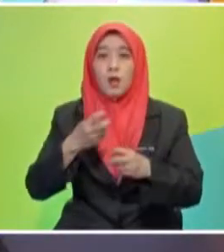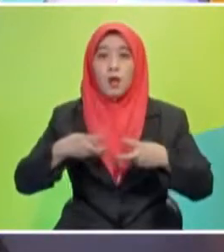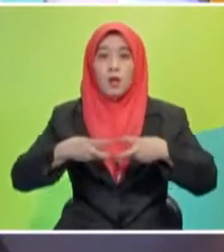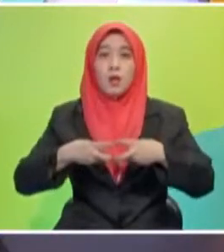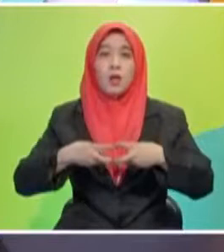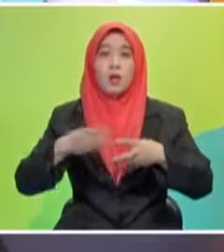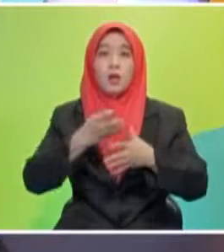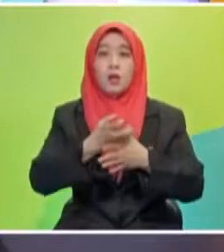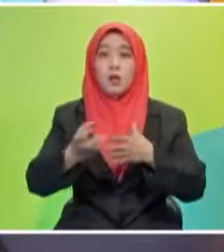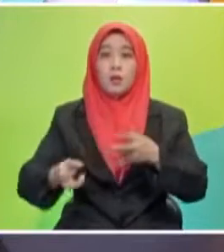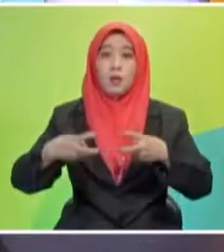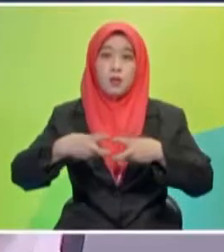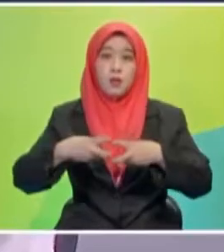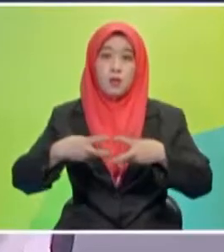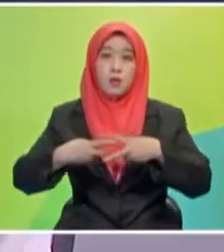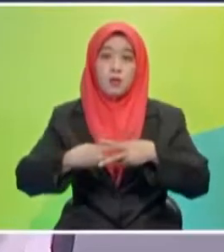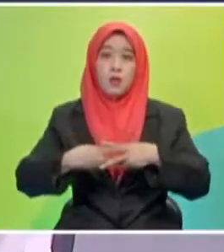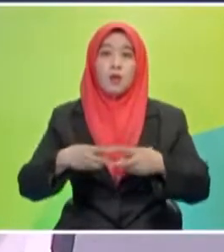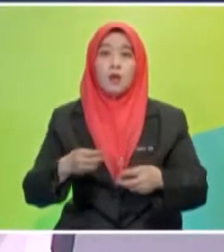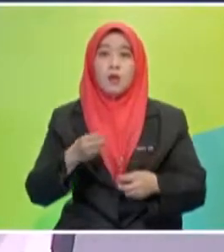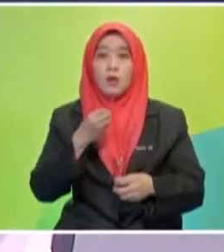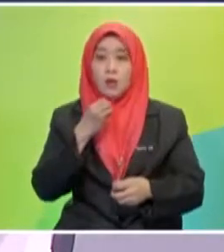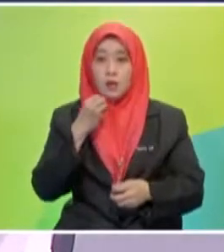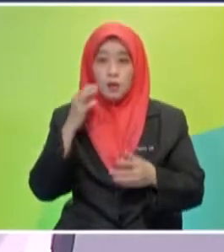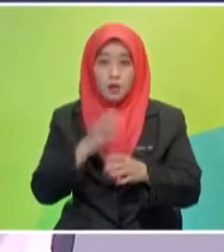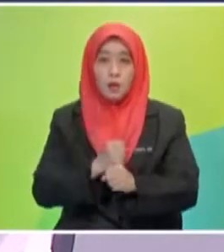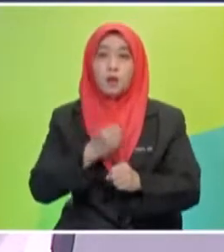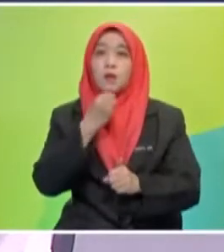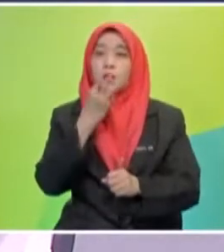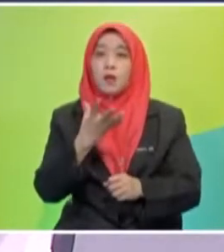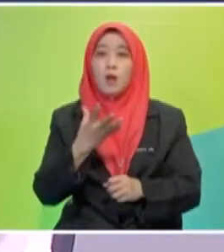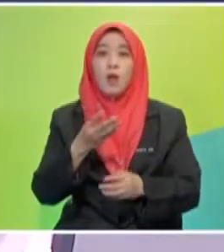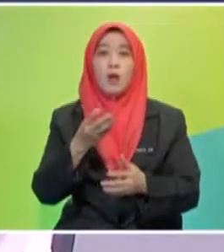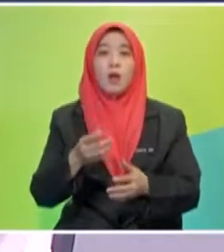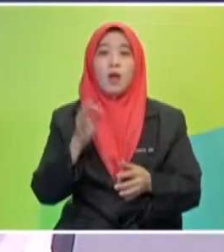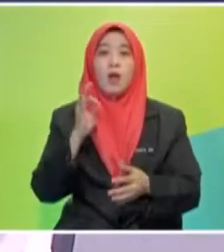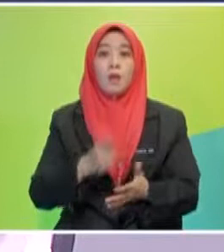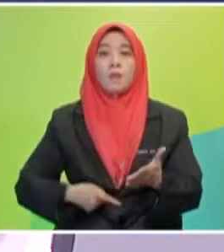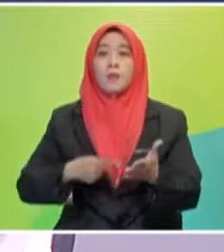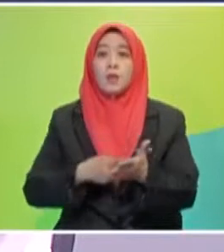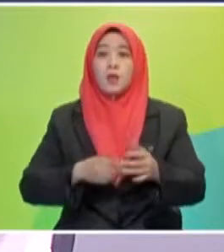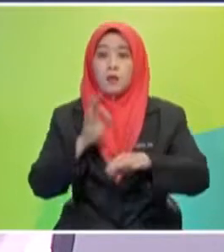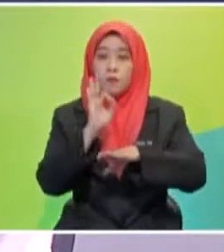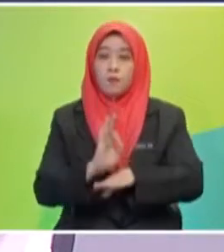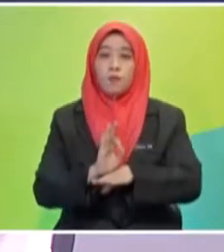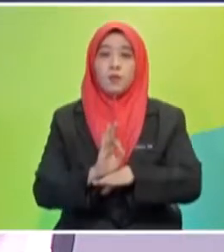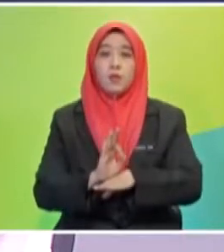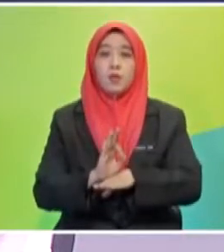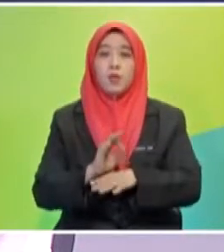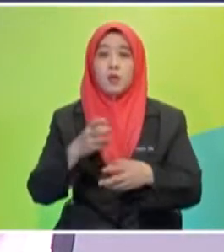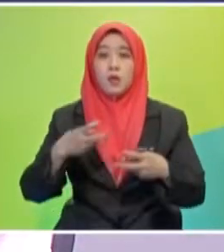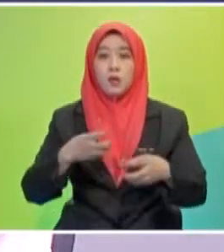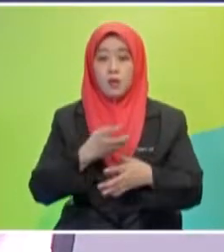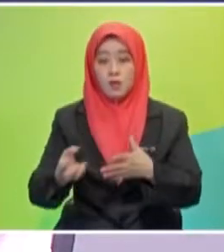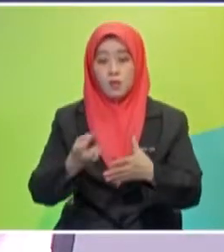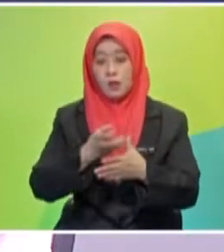yang kedua dapat menerangkan Bagaimana elemen elektronik like to berfungsi kita yang ketiga yaitu menyatukan